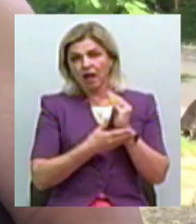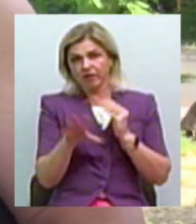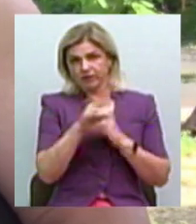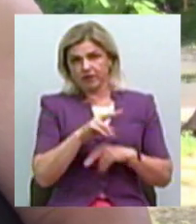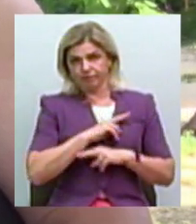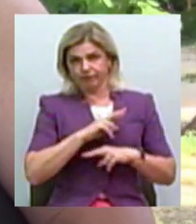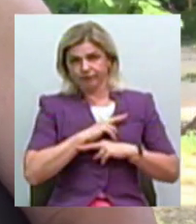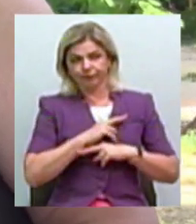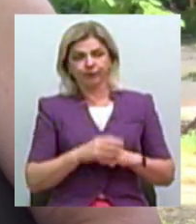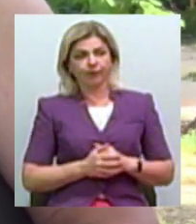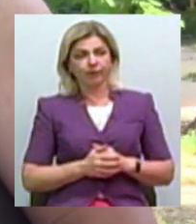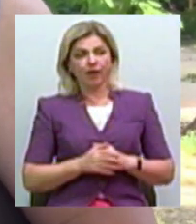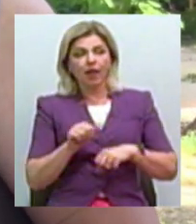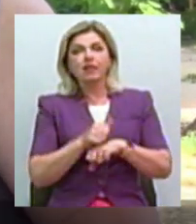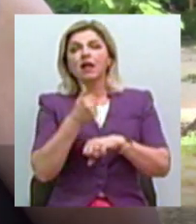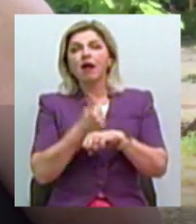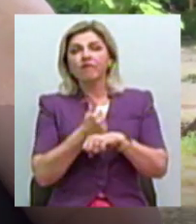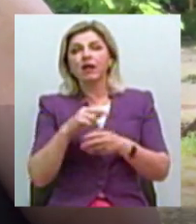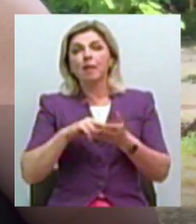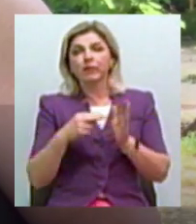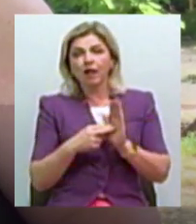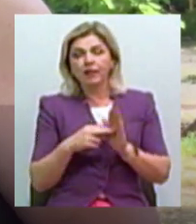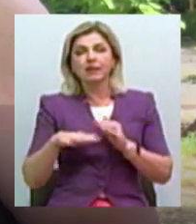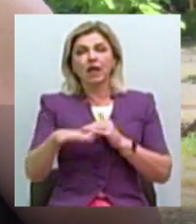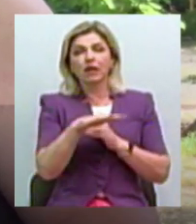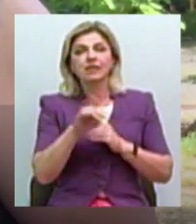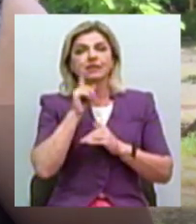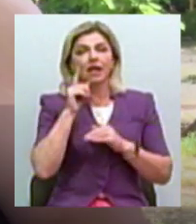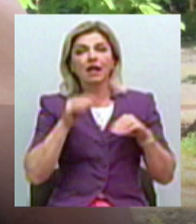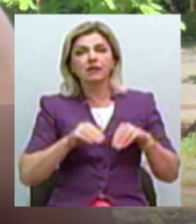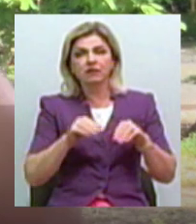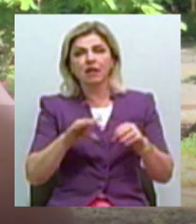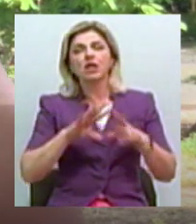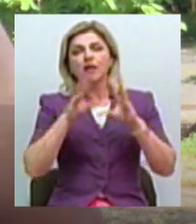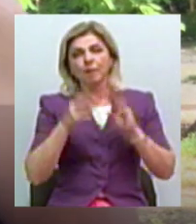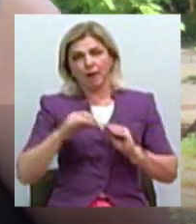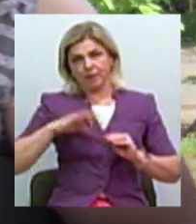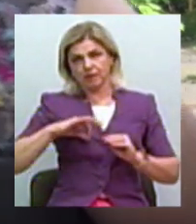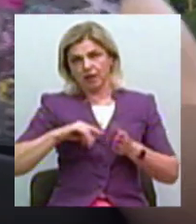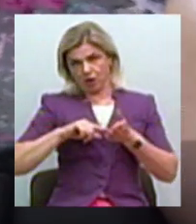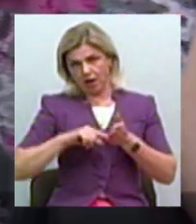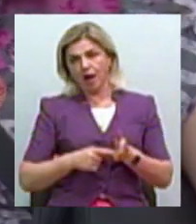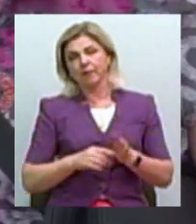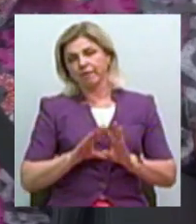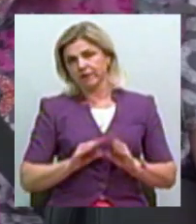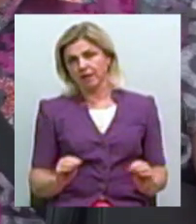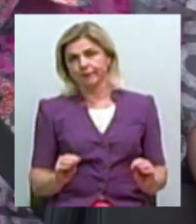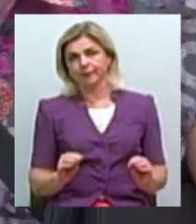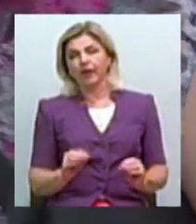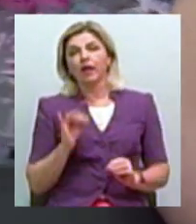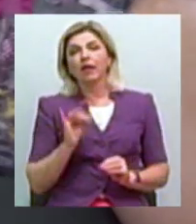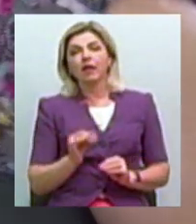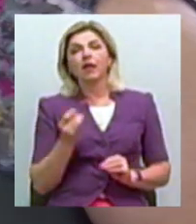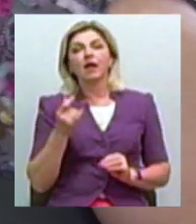В генеральному плані це територія зелених насаджень загального призначення. Крапка. Все. І мало